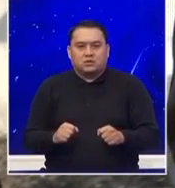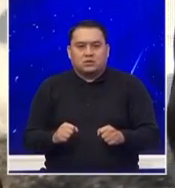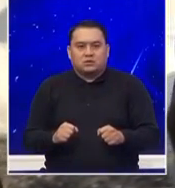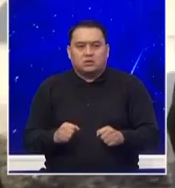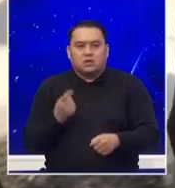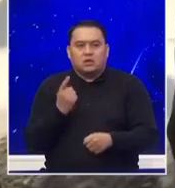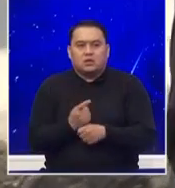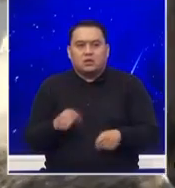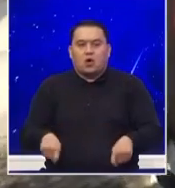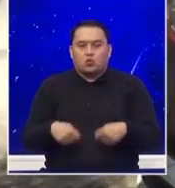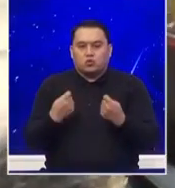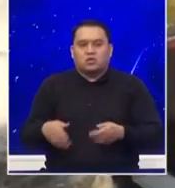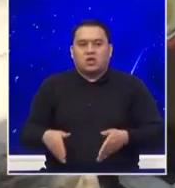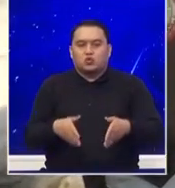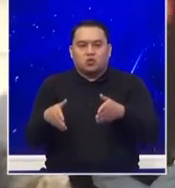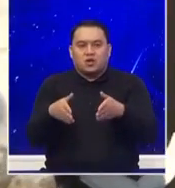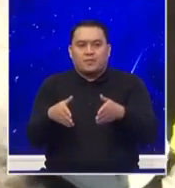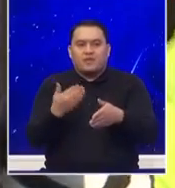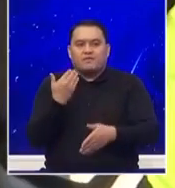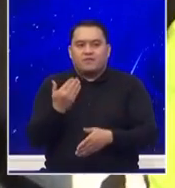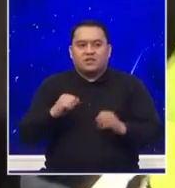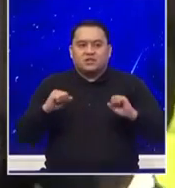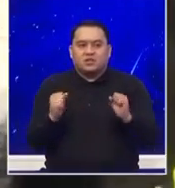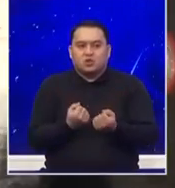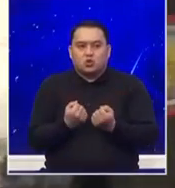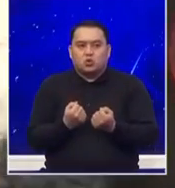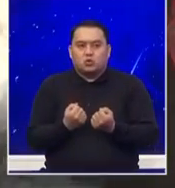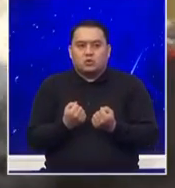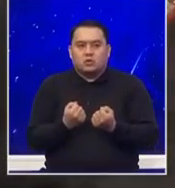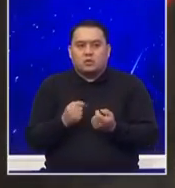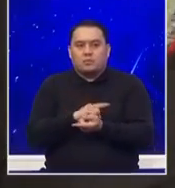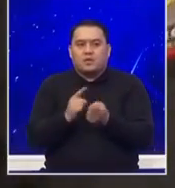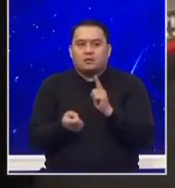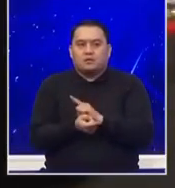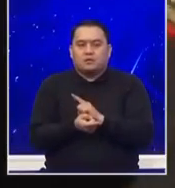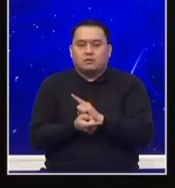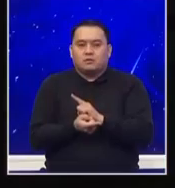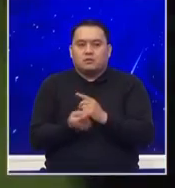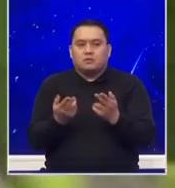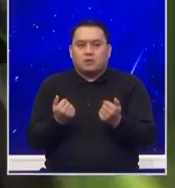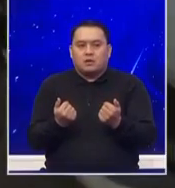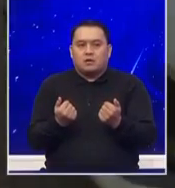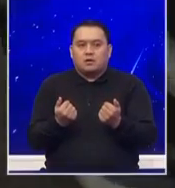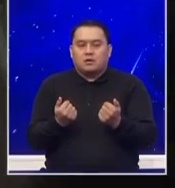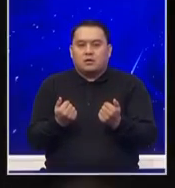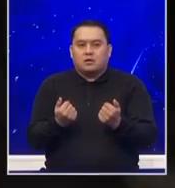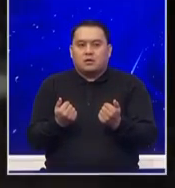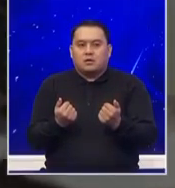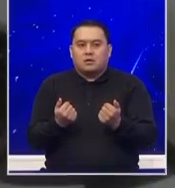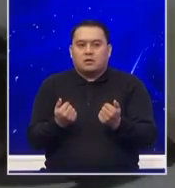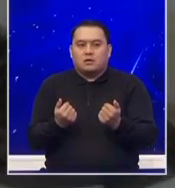не нарушать правила дорожного движения. Вы на зимнюю резину перешли, да? Да, конечно. Да.